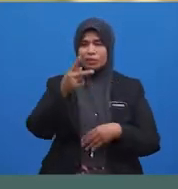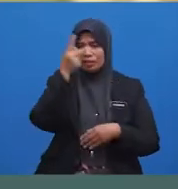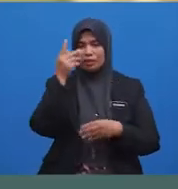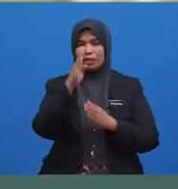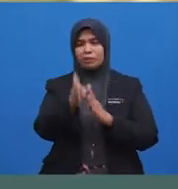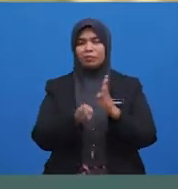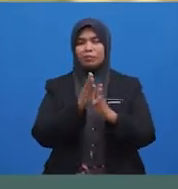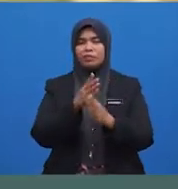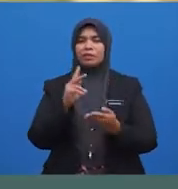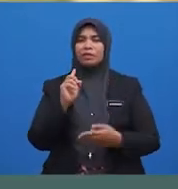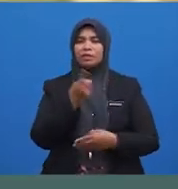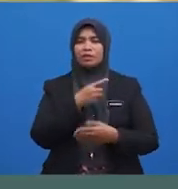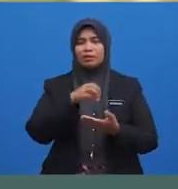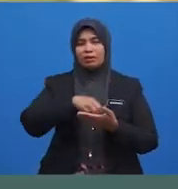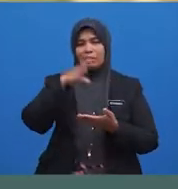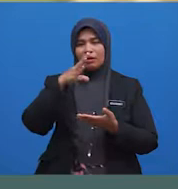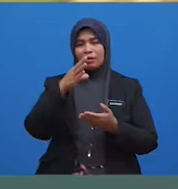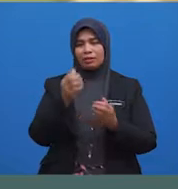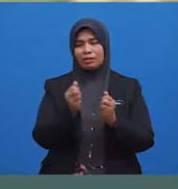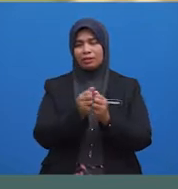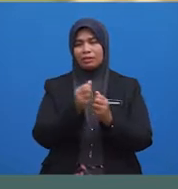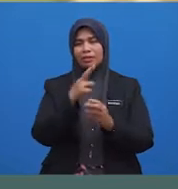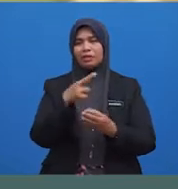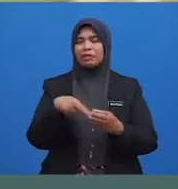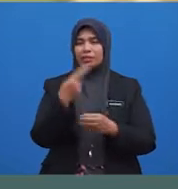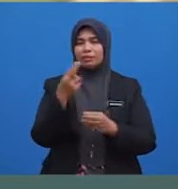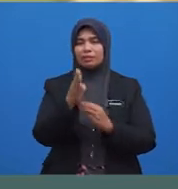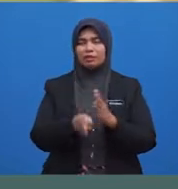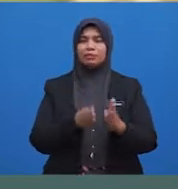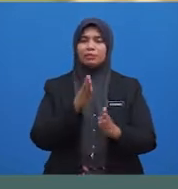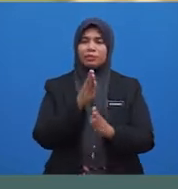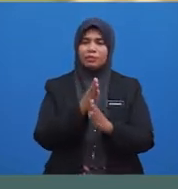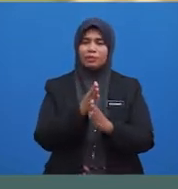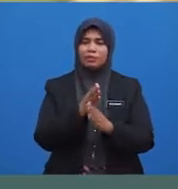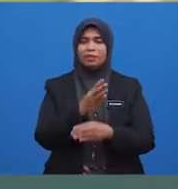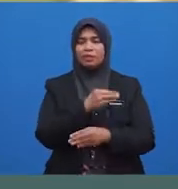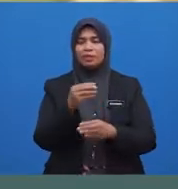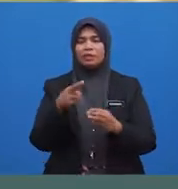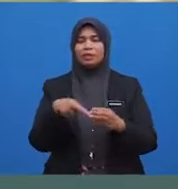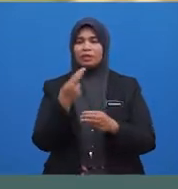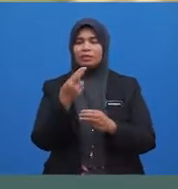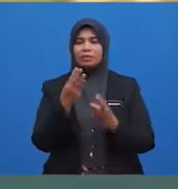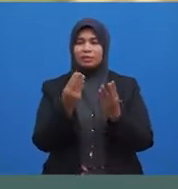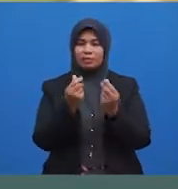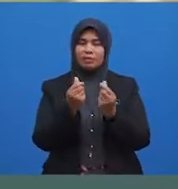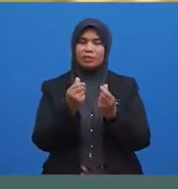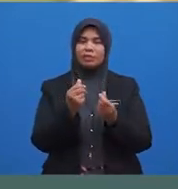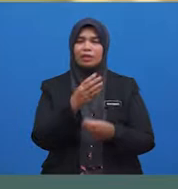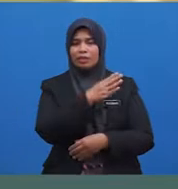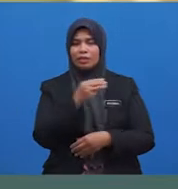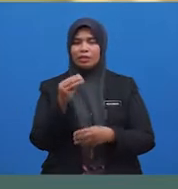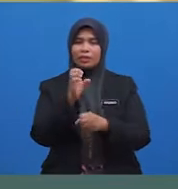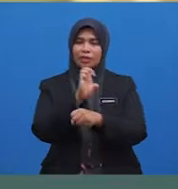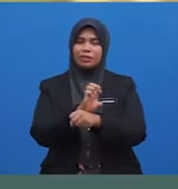kita kaya dengan pelbagai hasil bumi. Malah sejak dari zaman berzaman, hasil biji timah, emas menjadi